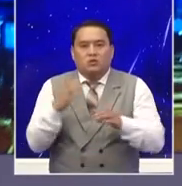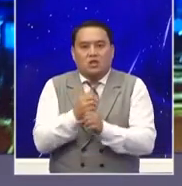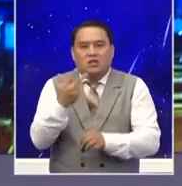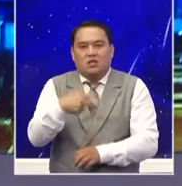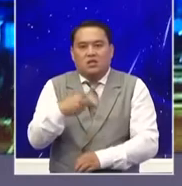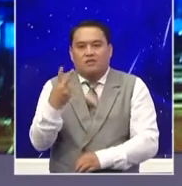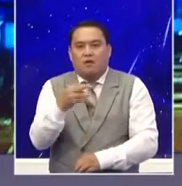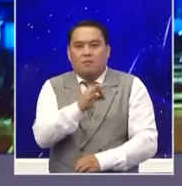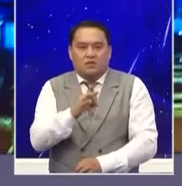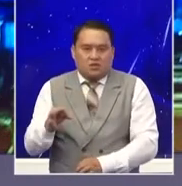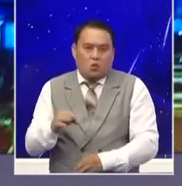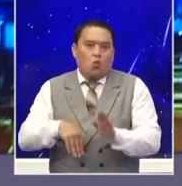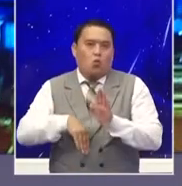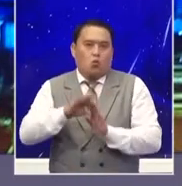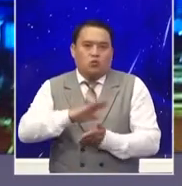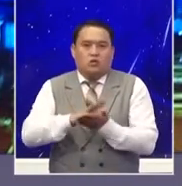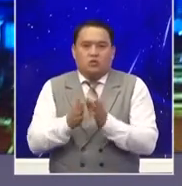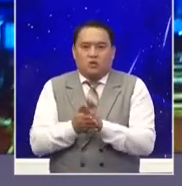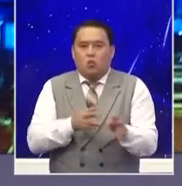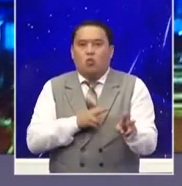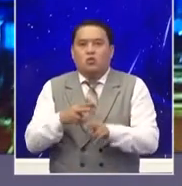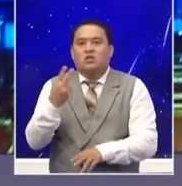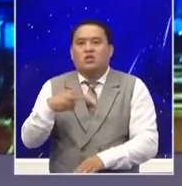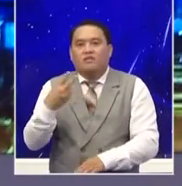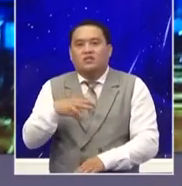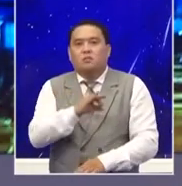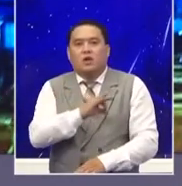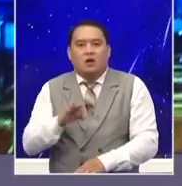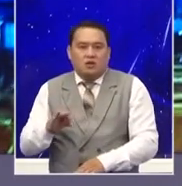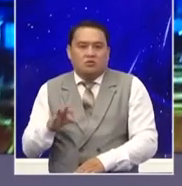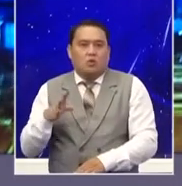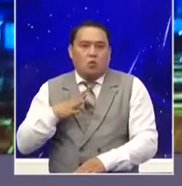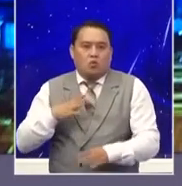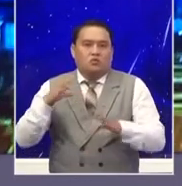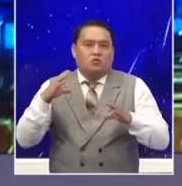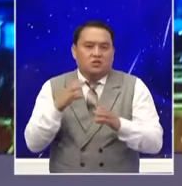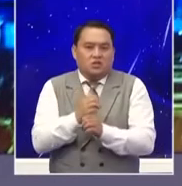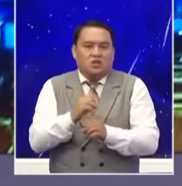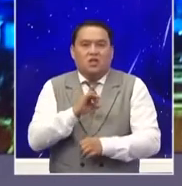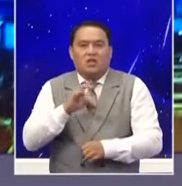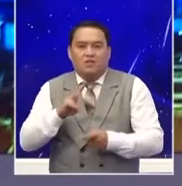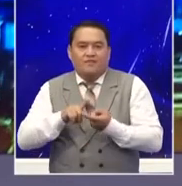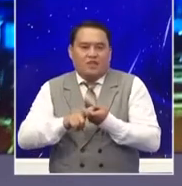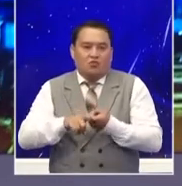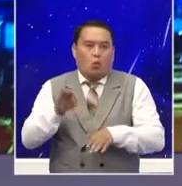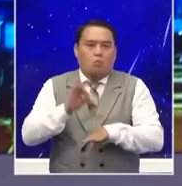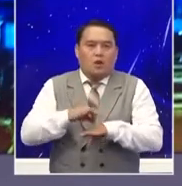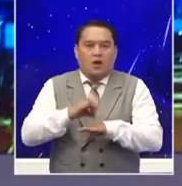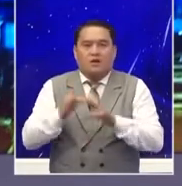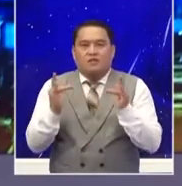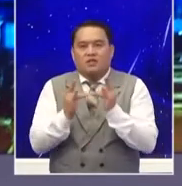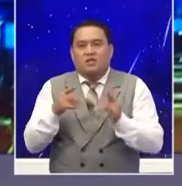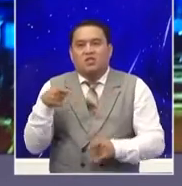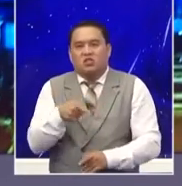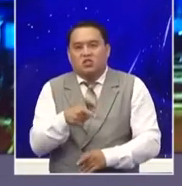на 32%. Улучшение состояния наблюдается у 20%, что привело к снижению количества инфекционных и провизорных коек